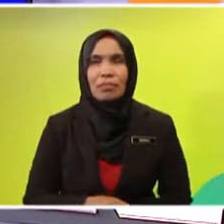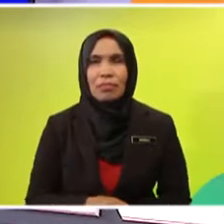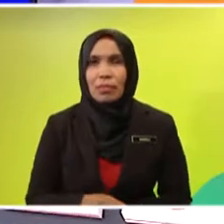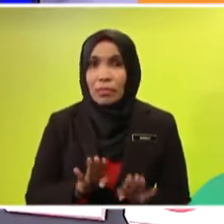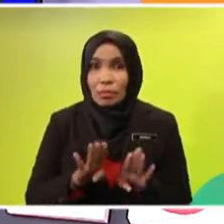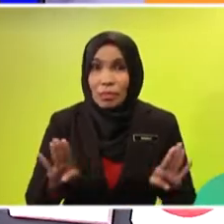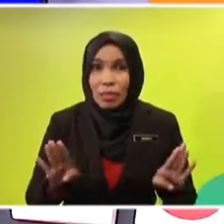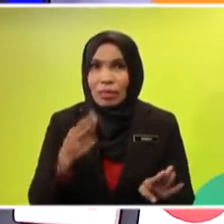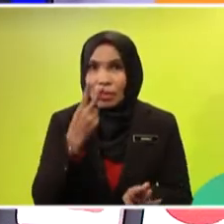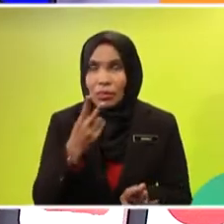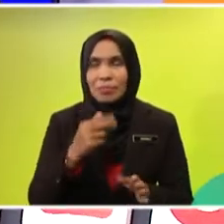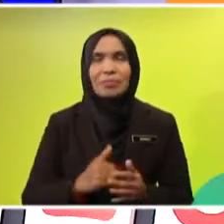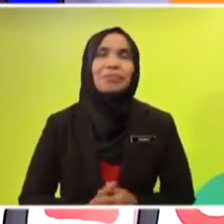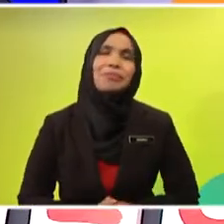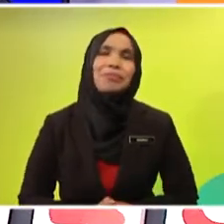Rohim